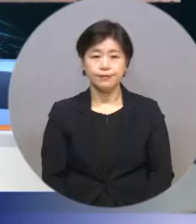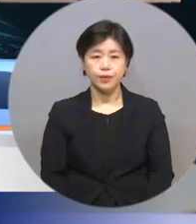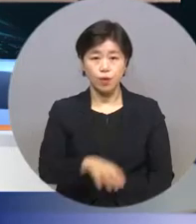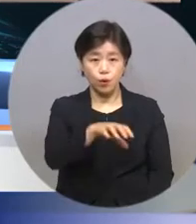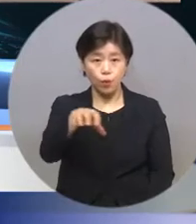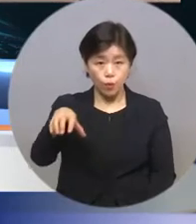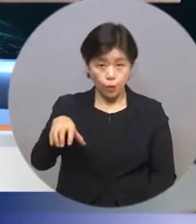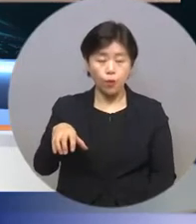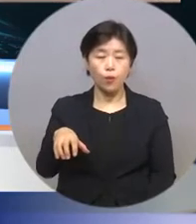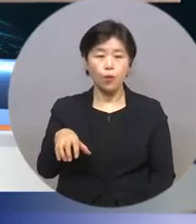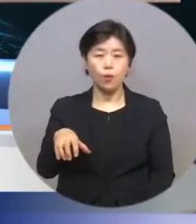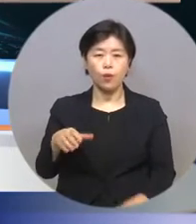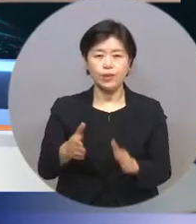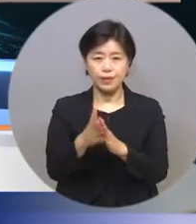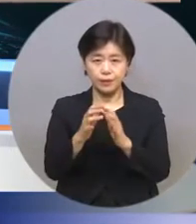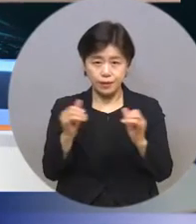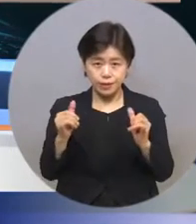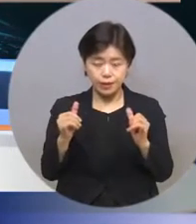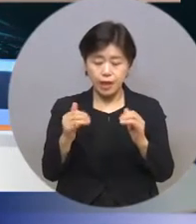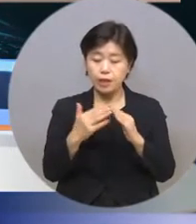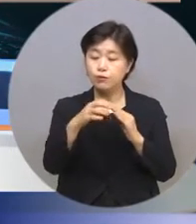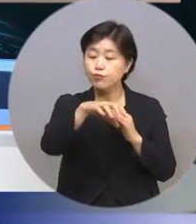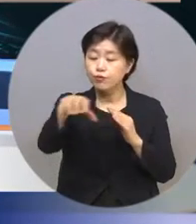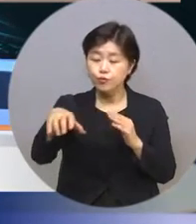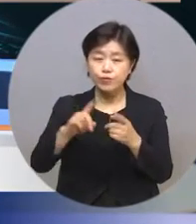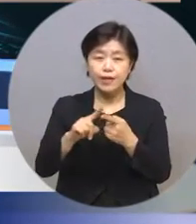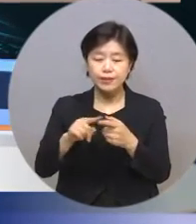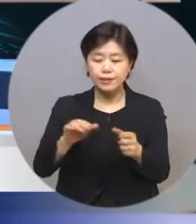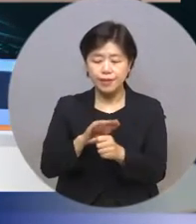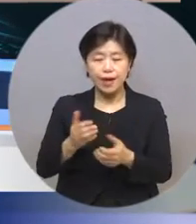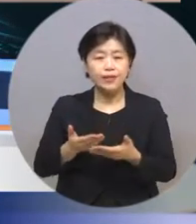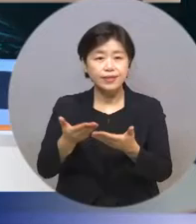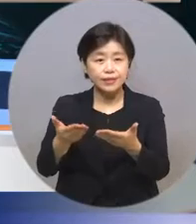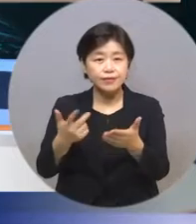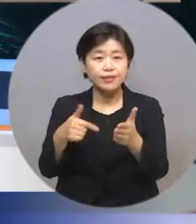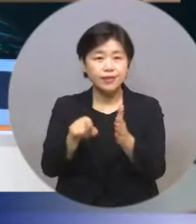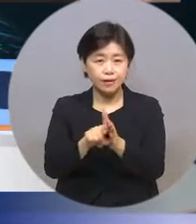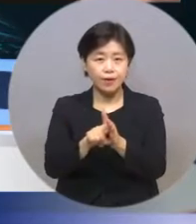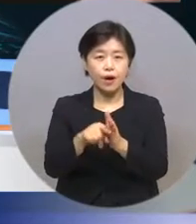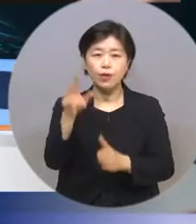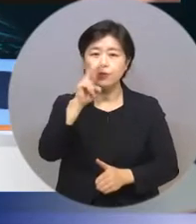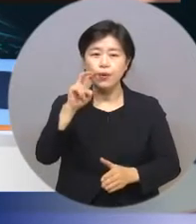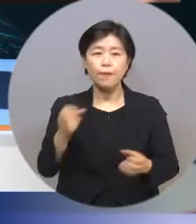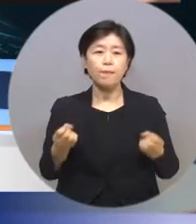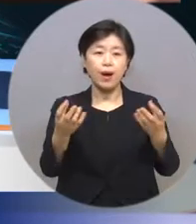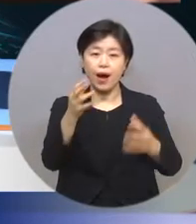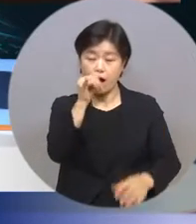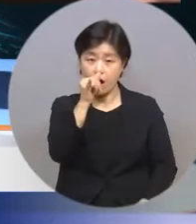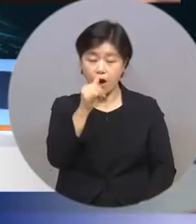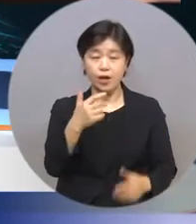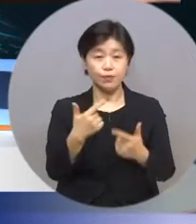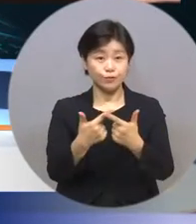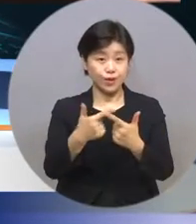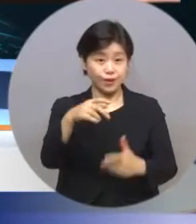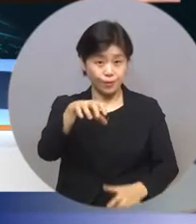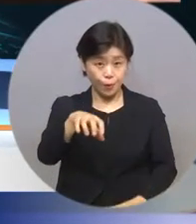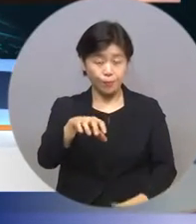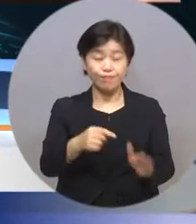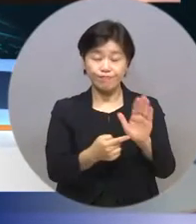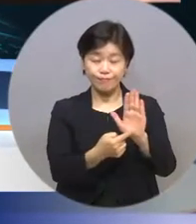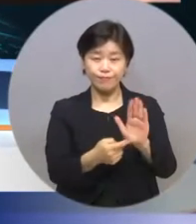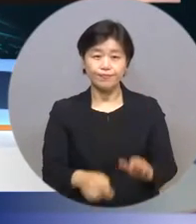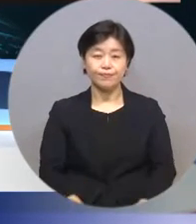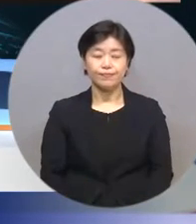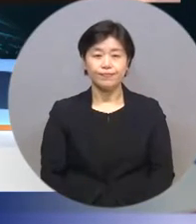지역사회 주민들이 이웃사랑을 함께 나누는 음악회가 부산 영도에서 열렸습니다. 그 따뜻한 현장 소식을 황병양